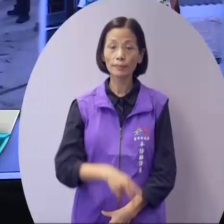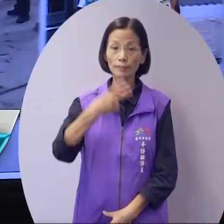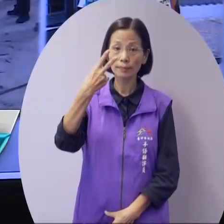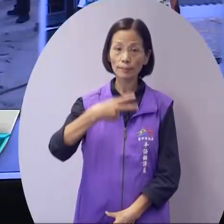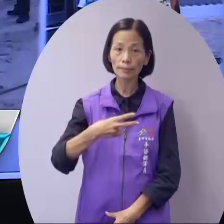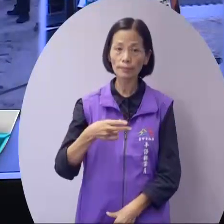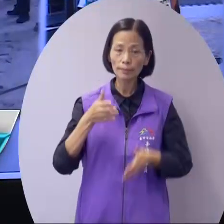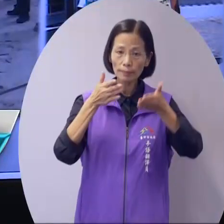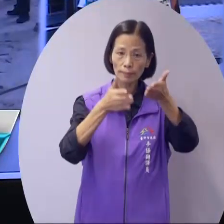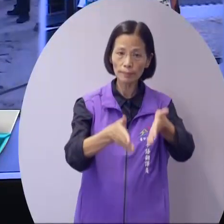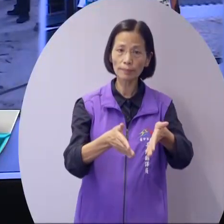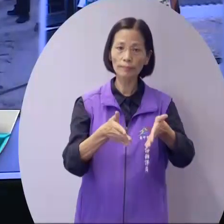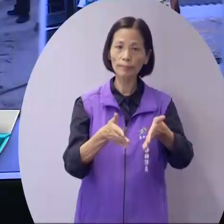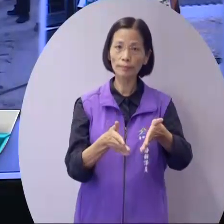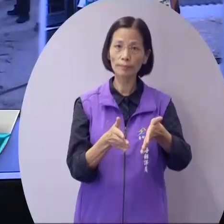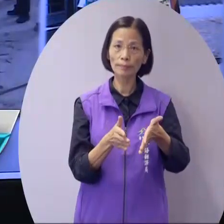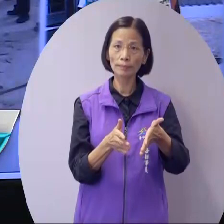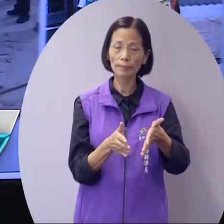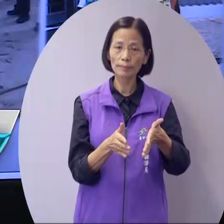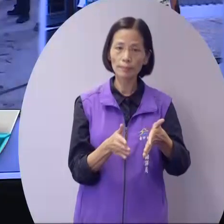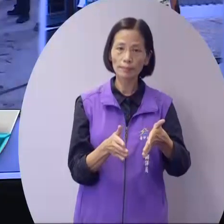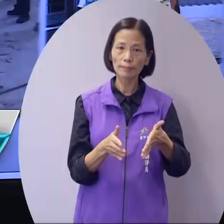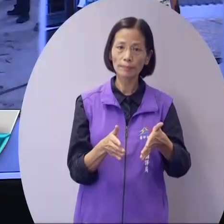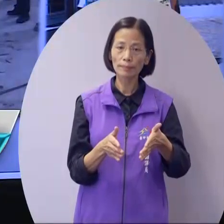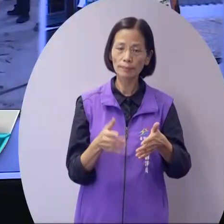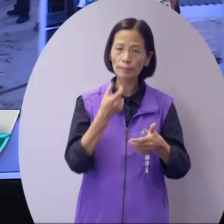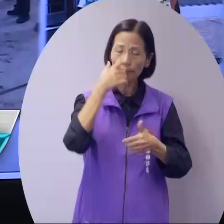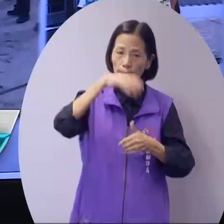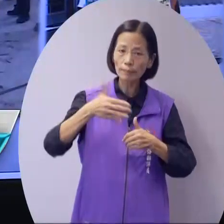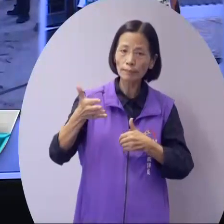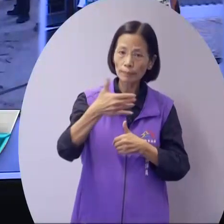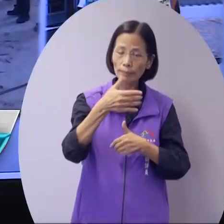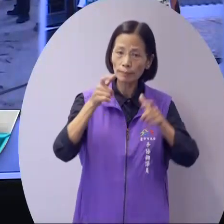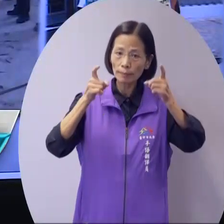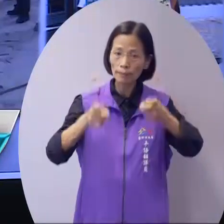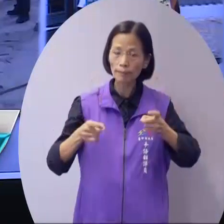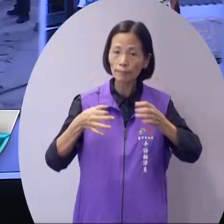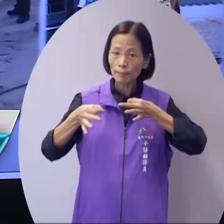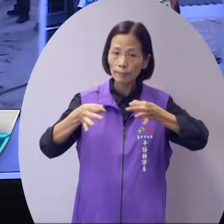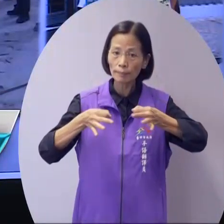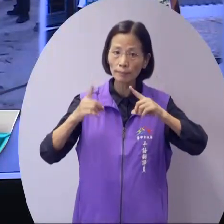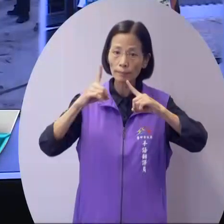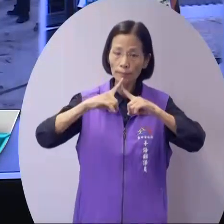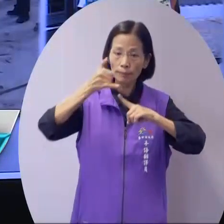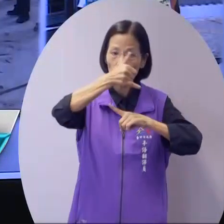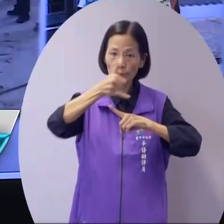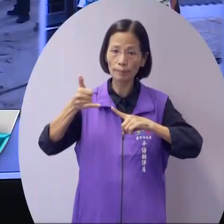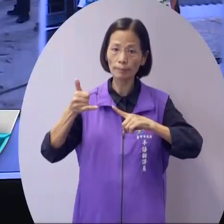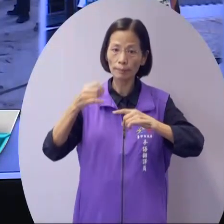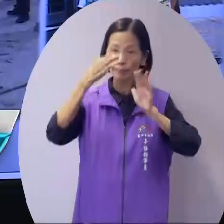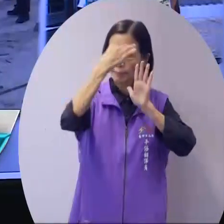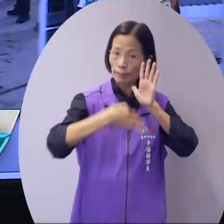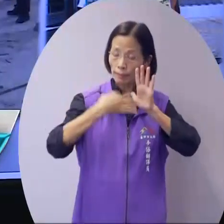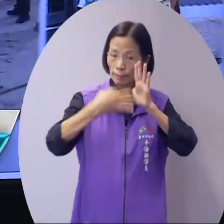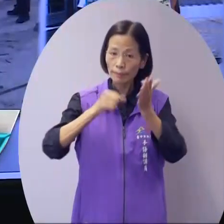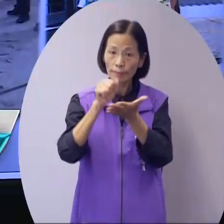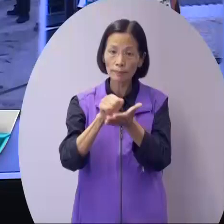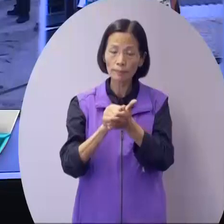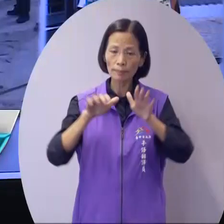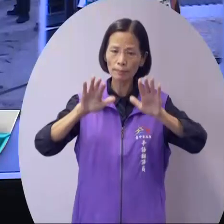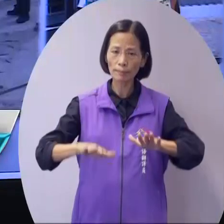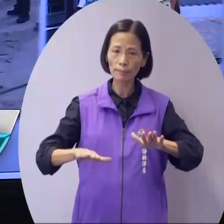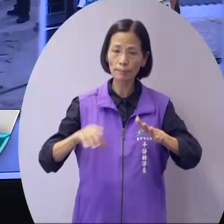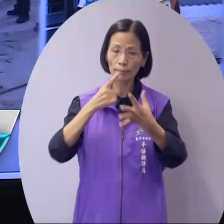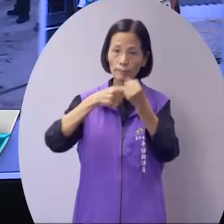另外，对办理疫苗的接种部分，对无期移港的鱼市场的人员呢进行照册。那目前呢，共